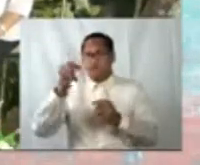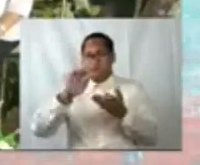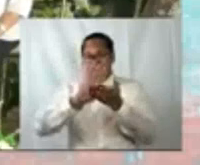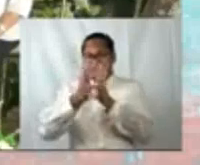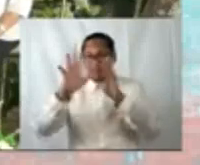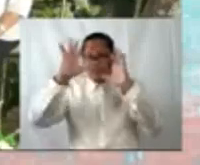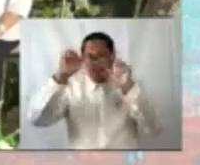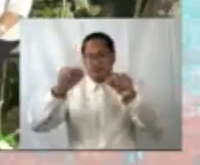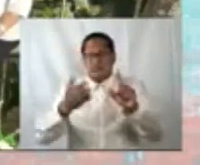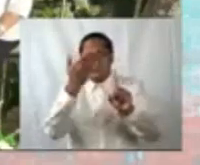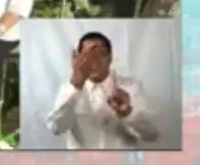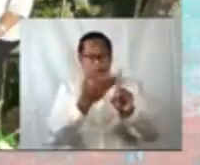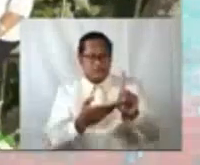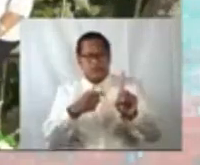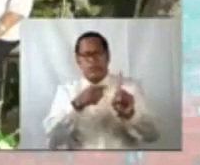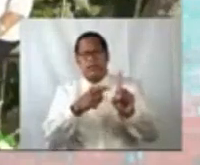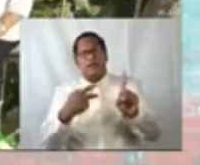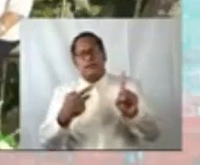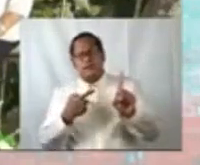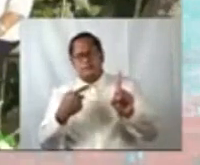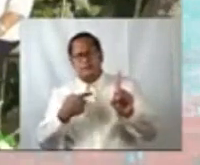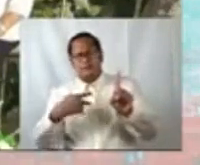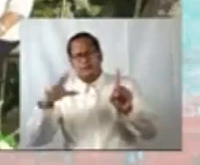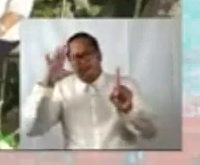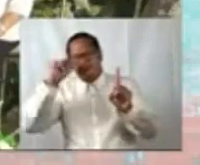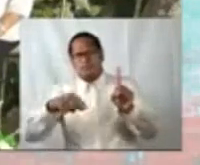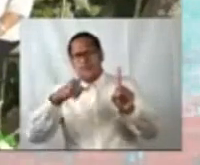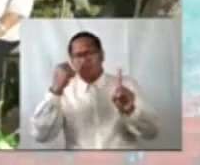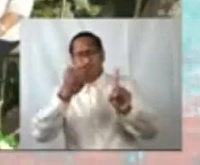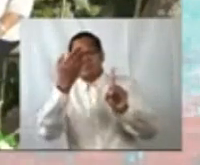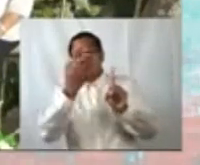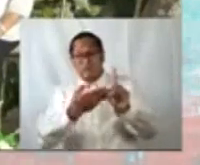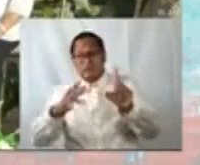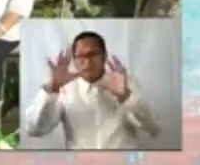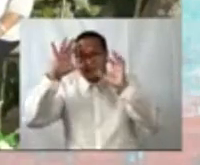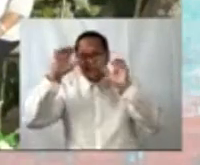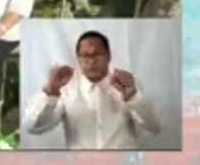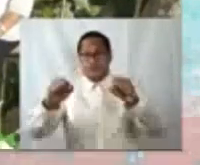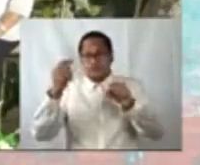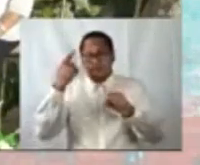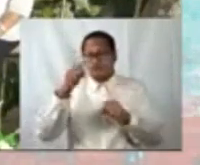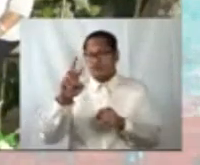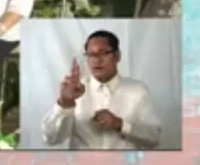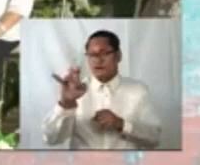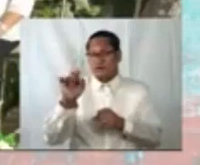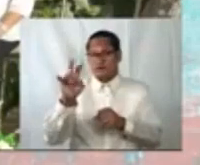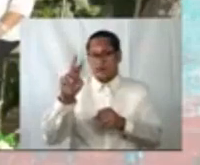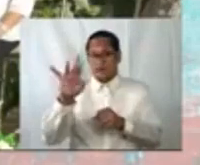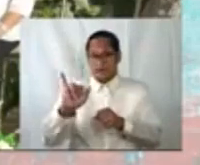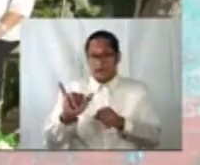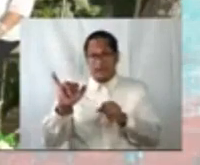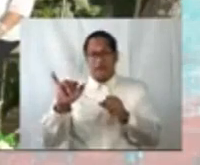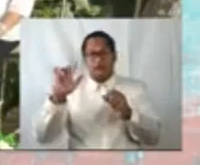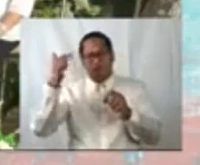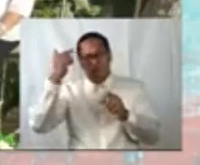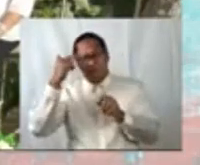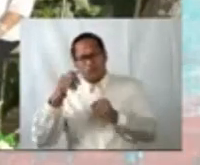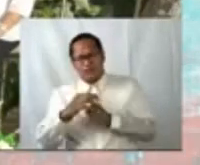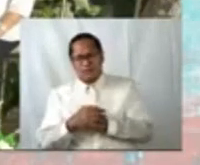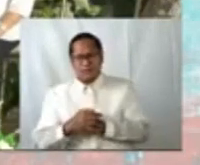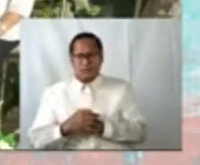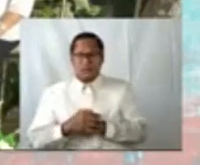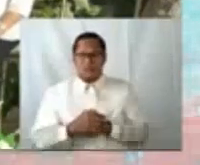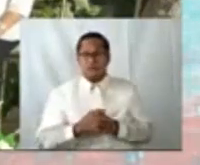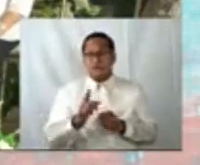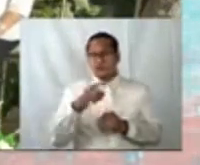was became president of the republic because he was president of the revolutionary government. And he was yeah, only second revolutionary government